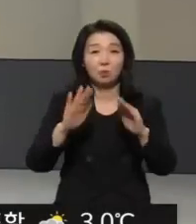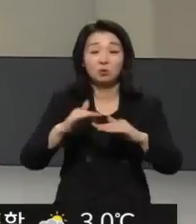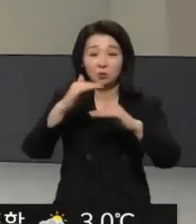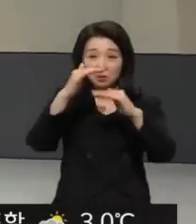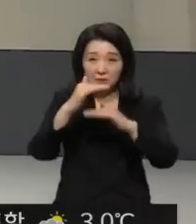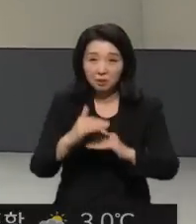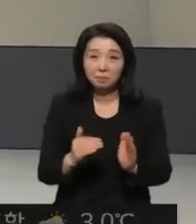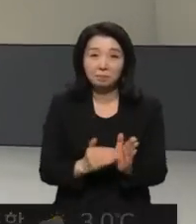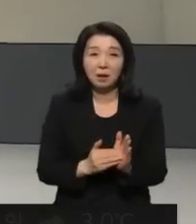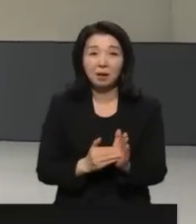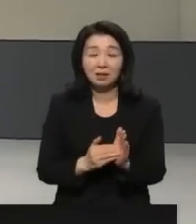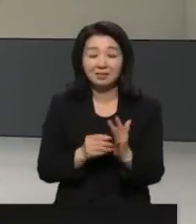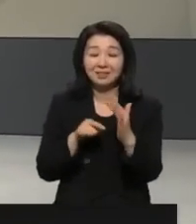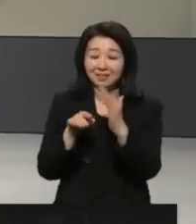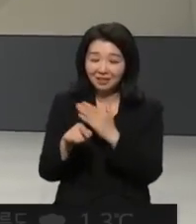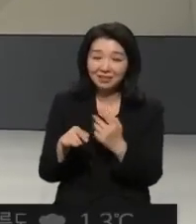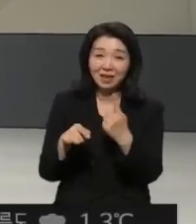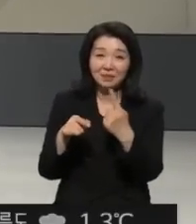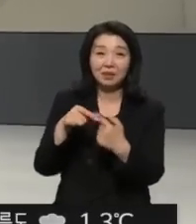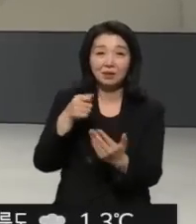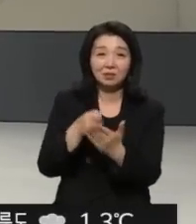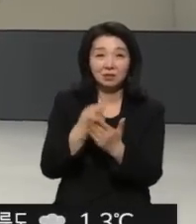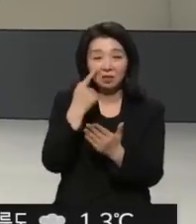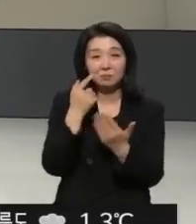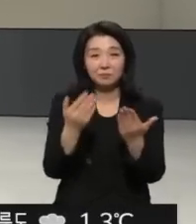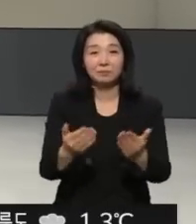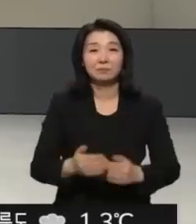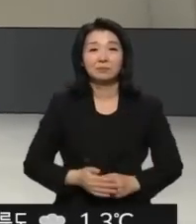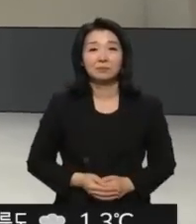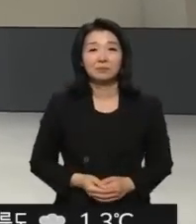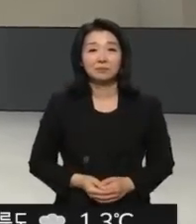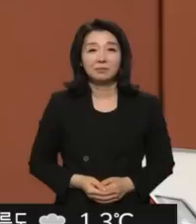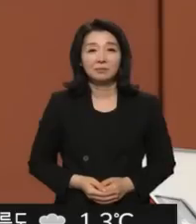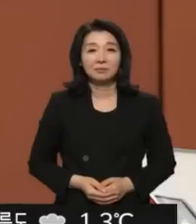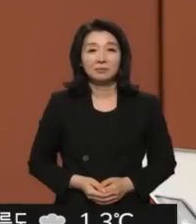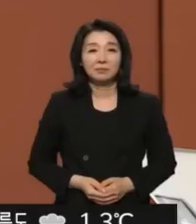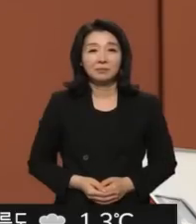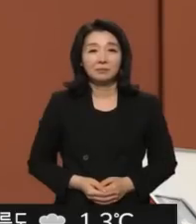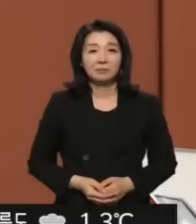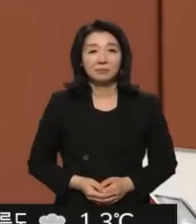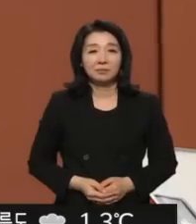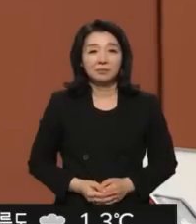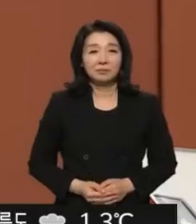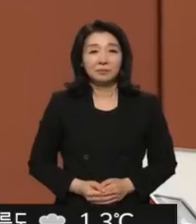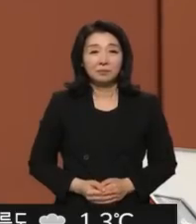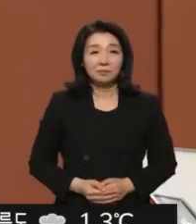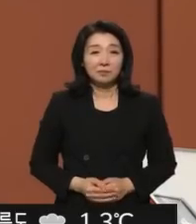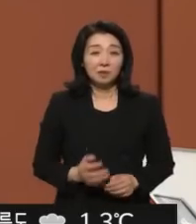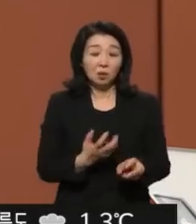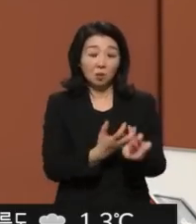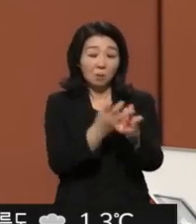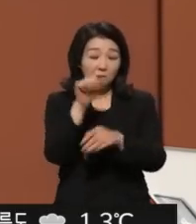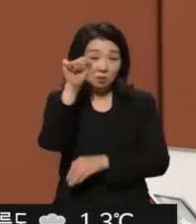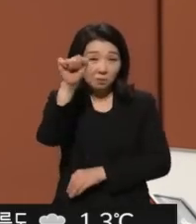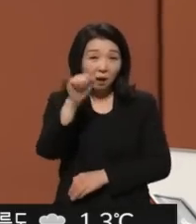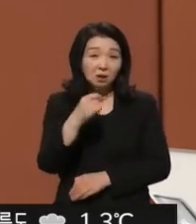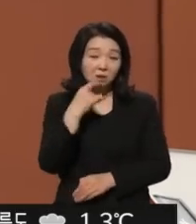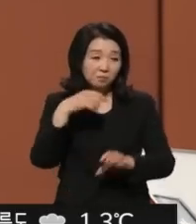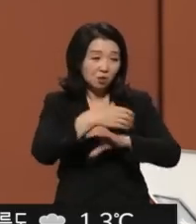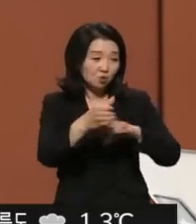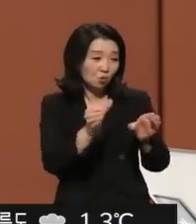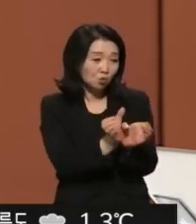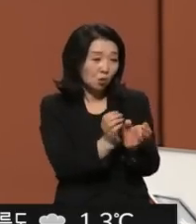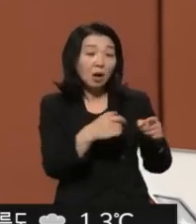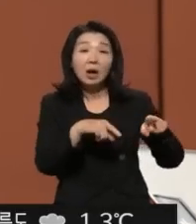여기까지입니다. 들어가서 원픽 뽑겠습니다. 뉴스픽5였습니다. 네, 화물연대 파업에 이제 민주노총도 함께